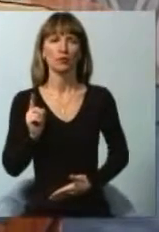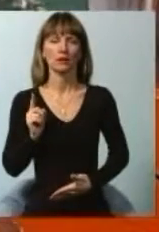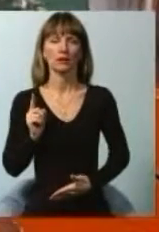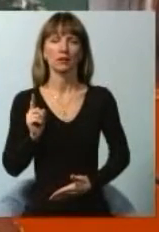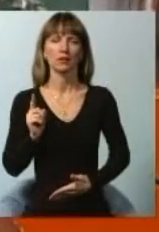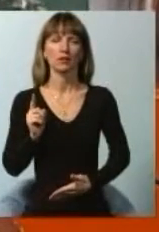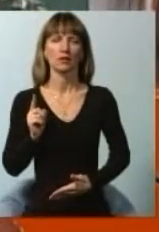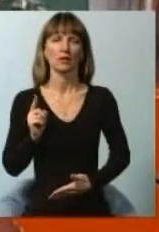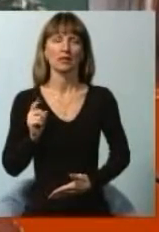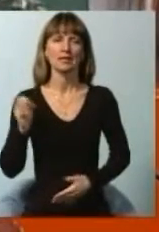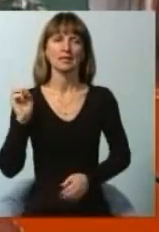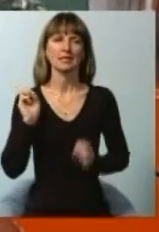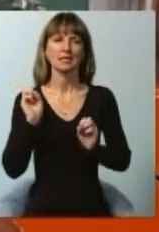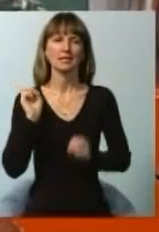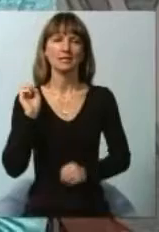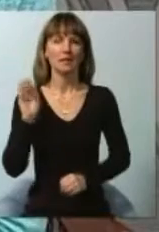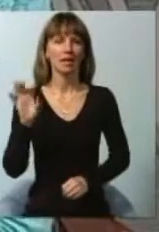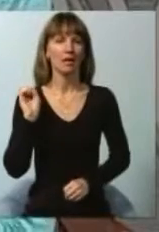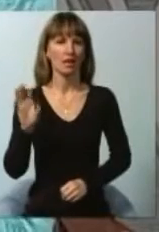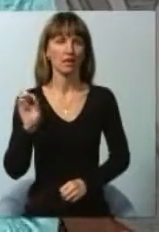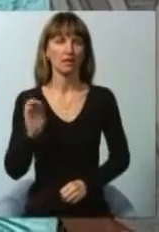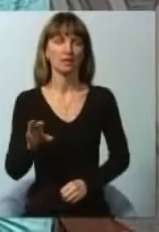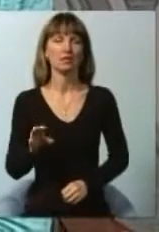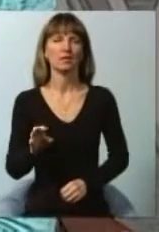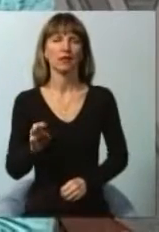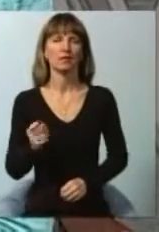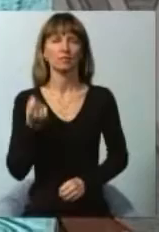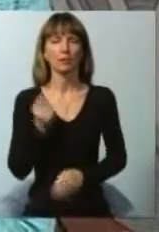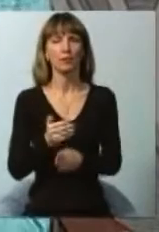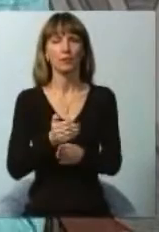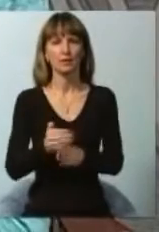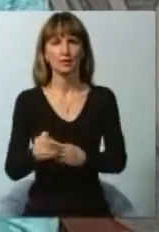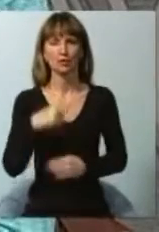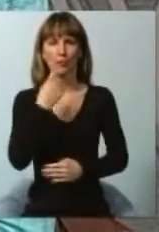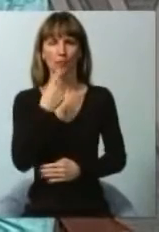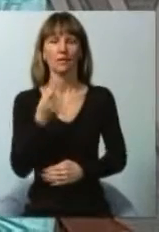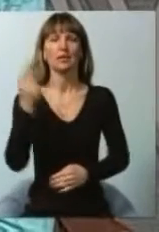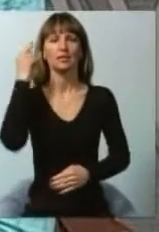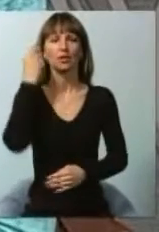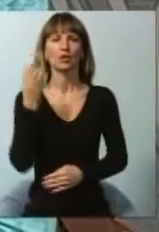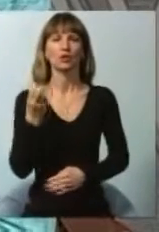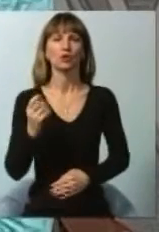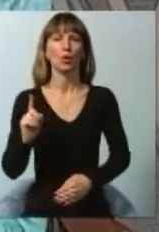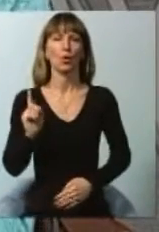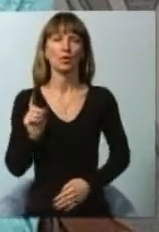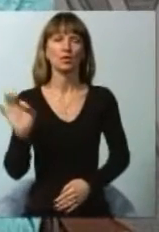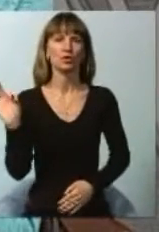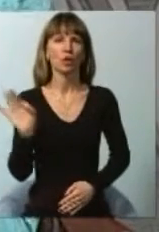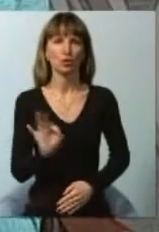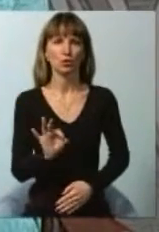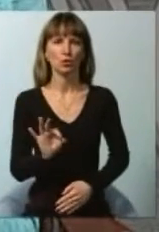охороняти? Сигналізація. Також сигналізація. Про неї ми трішки пізніше поговоримо. Знаю, що ще охоронці дуже